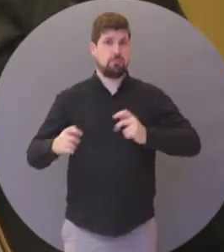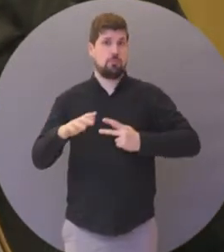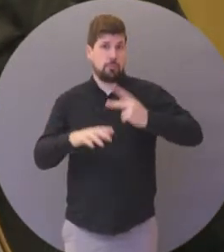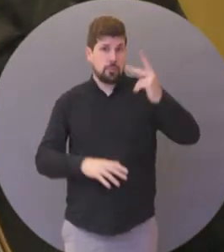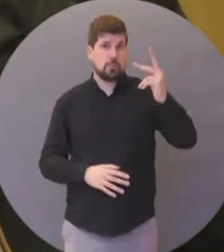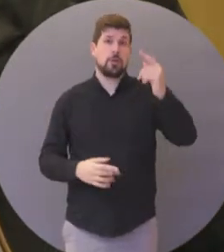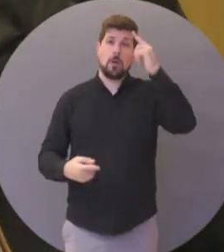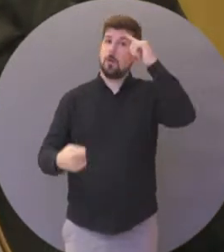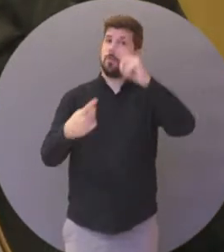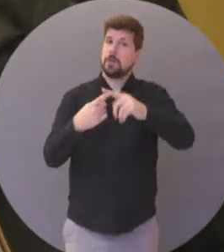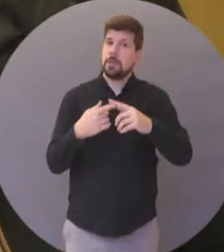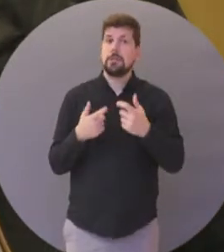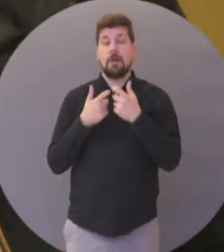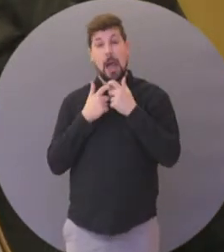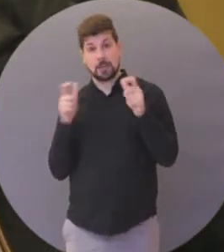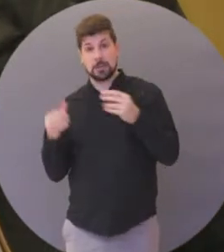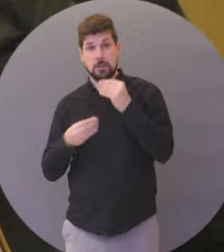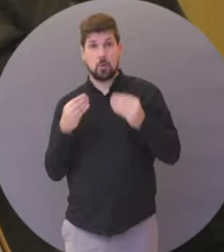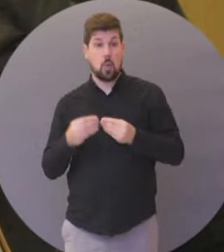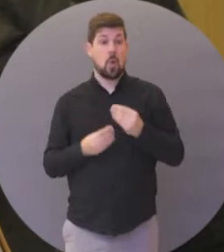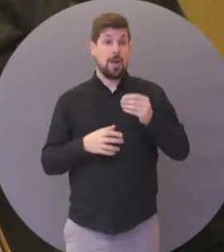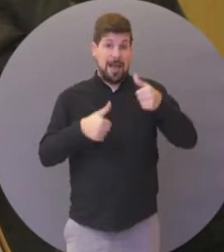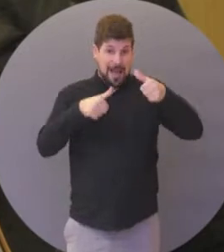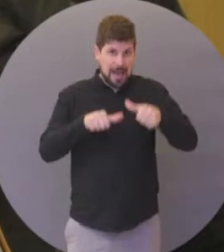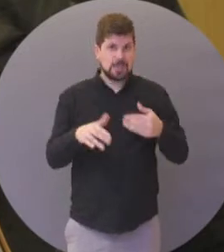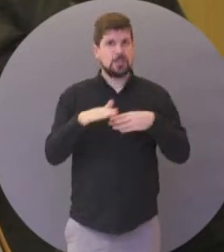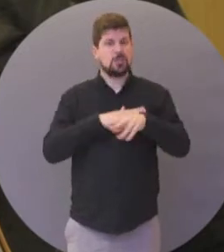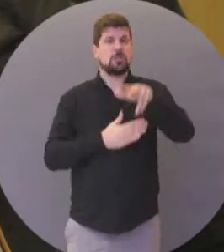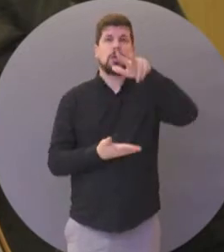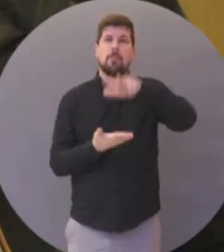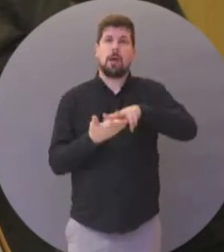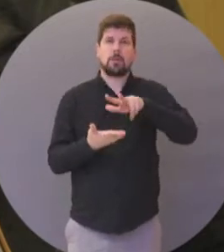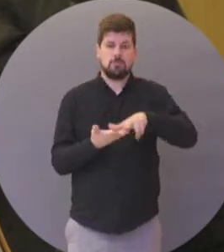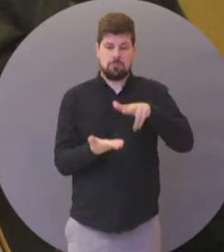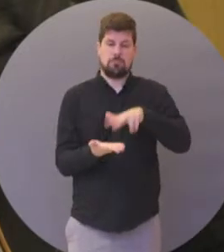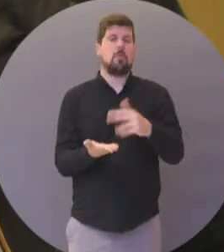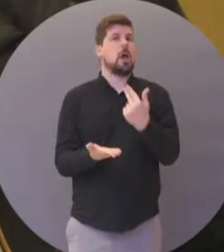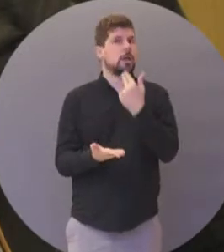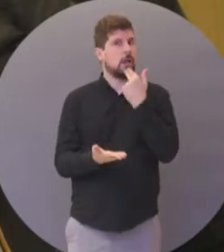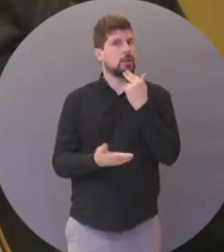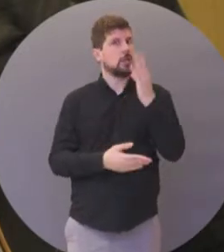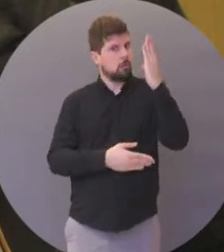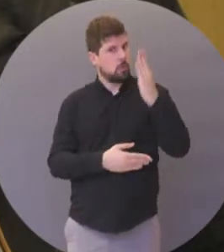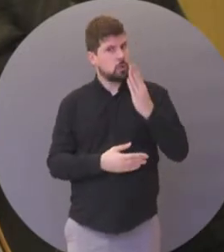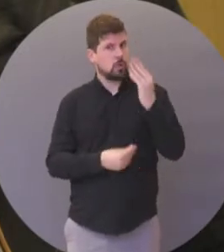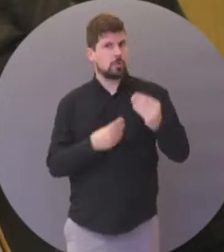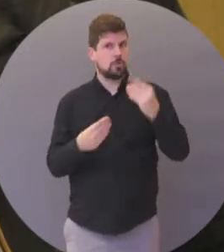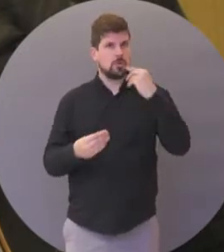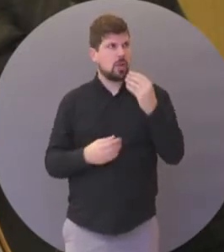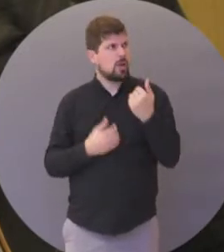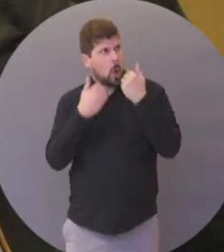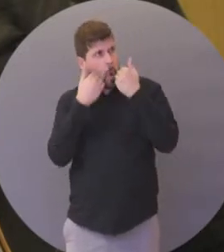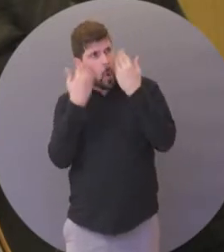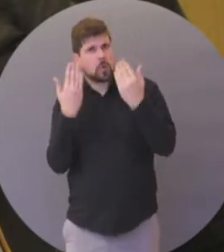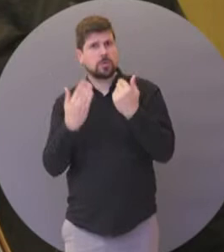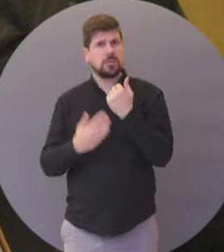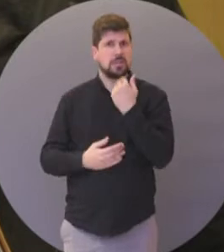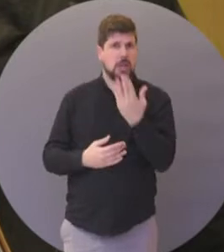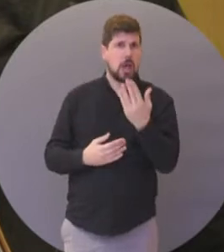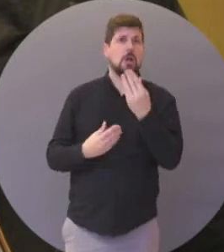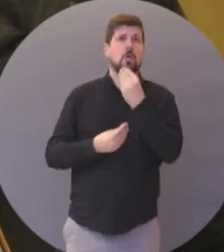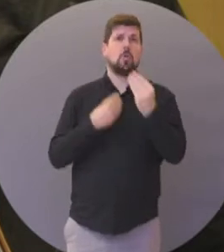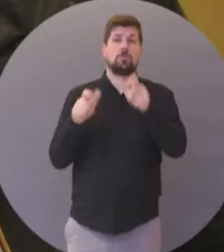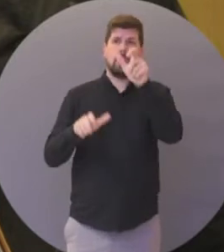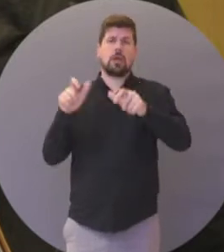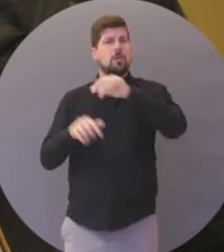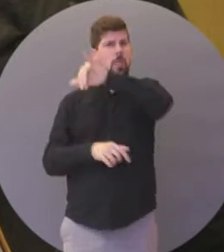et le maintien de le logement dans un logement de qualité pour lutter contre le logement insalubre et contre les marchands de sommeil il y en a ici